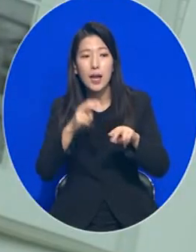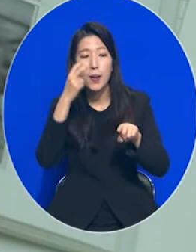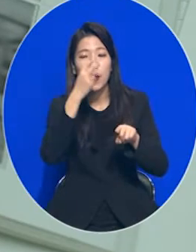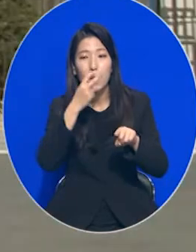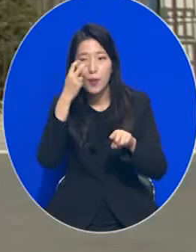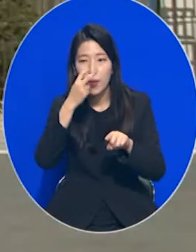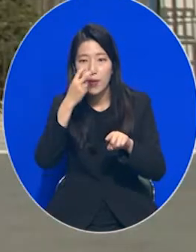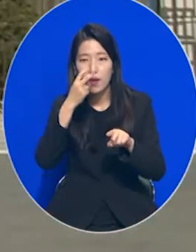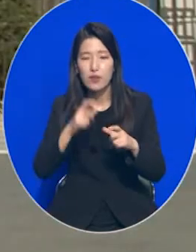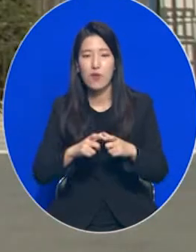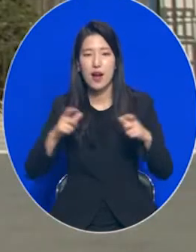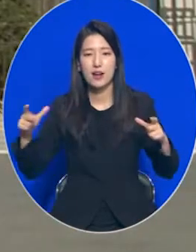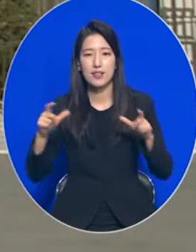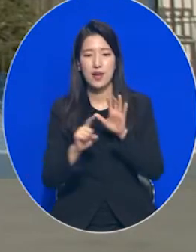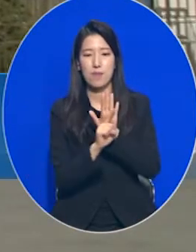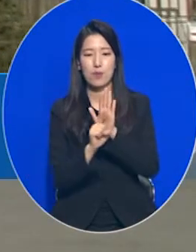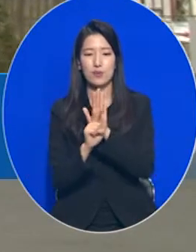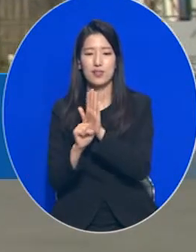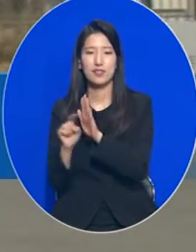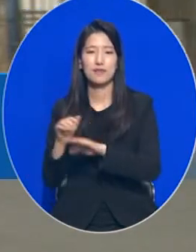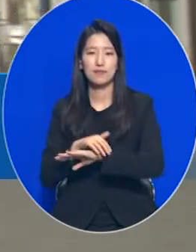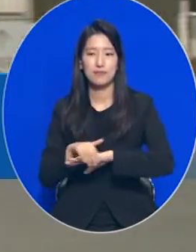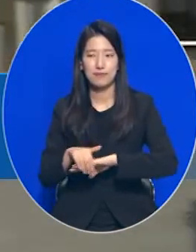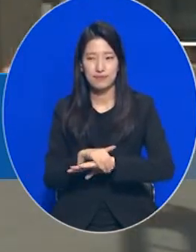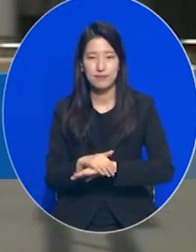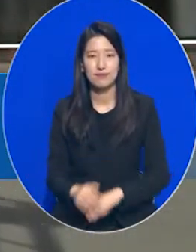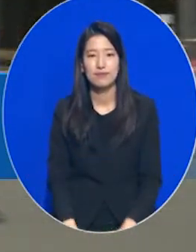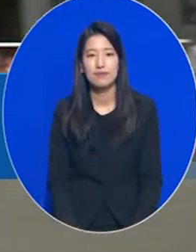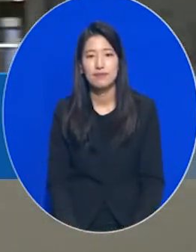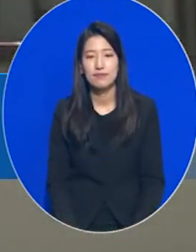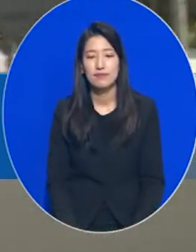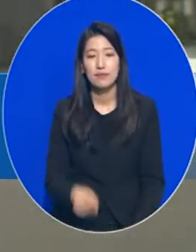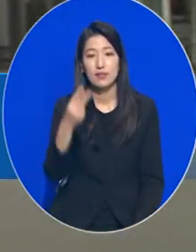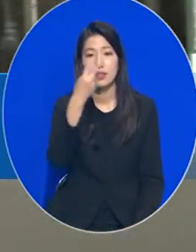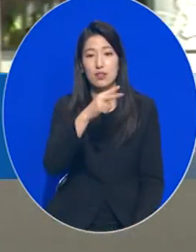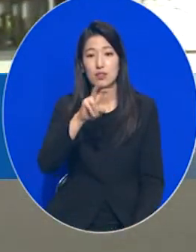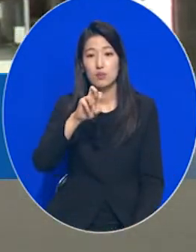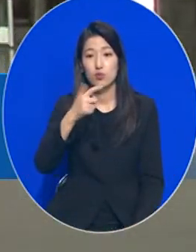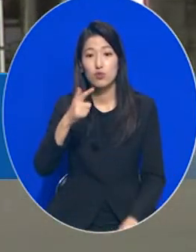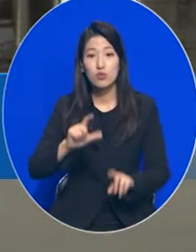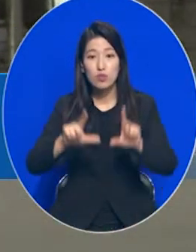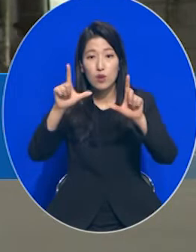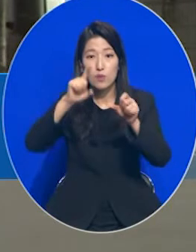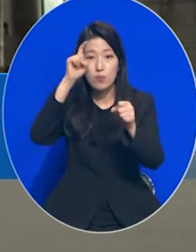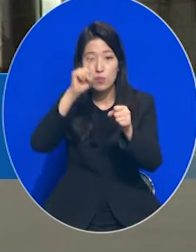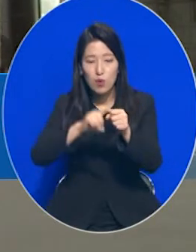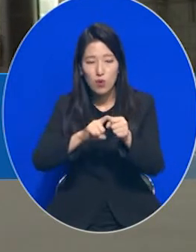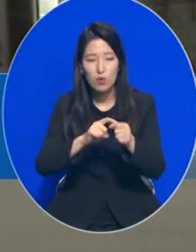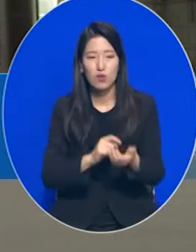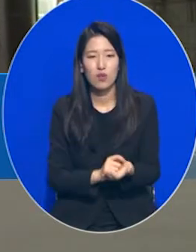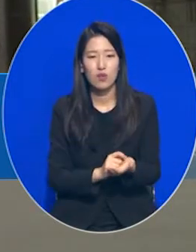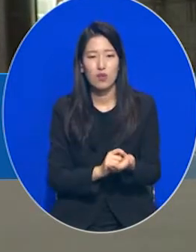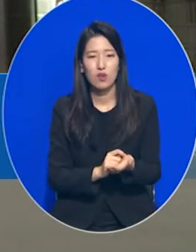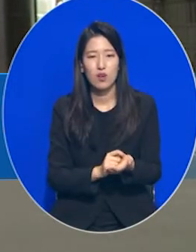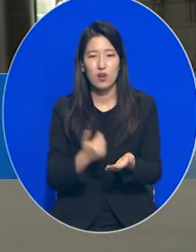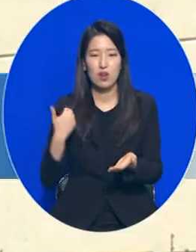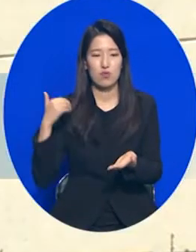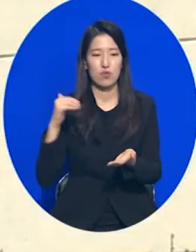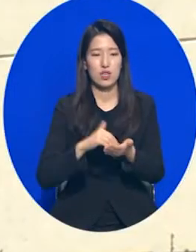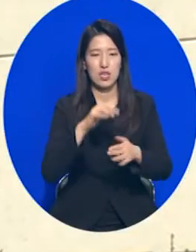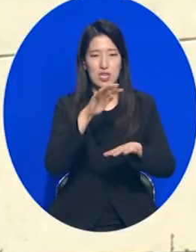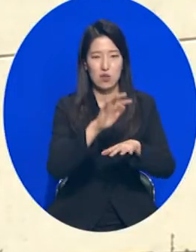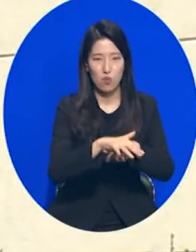운영합니다. 아울러 정부는 내년부터 오는 2026년까지 추진할 제2차 귀농귀촌 지원 종합계획도